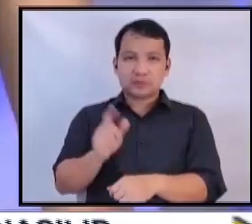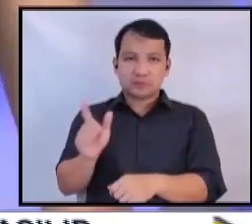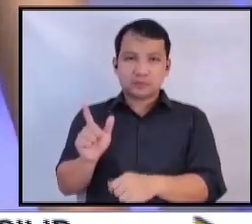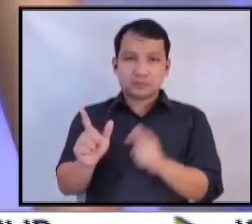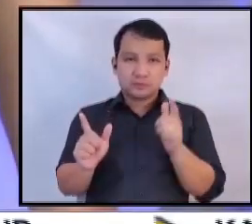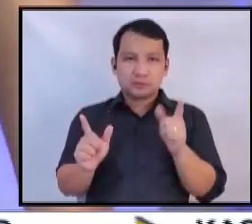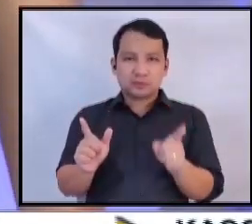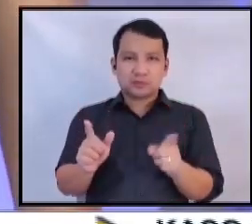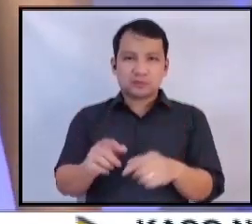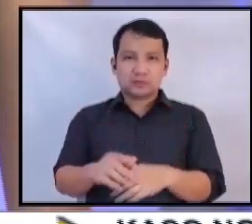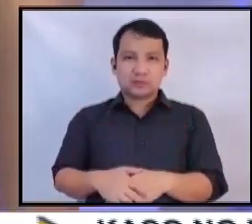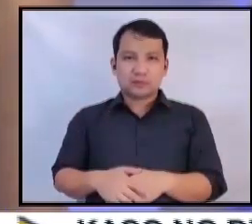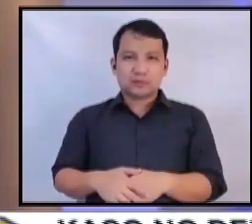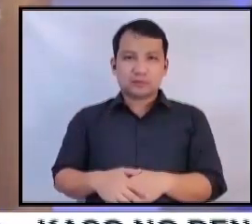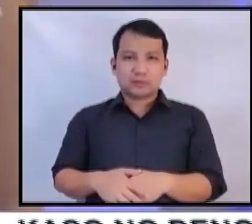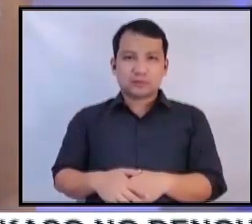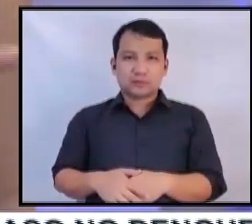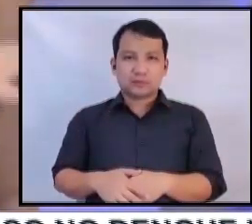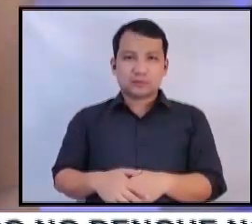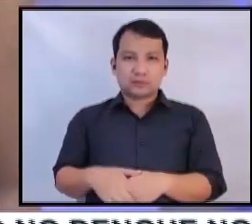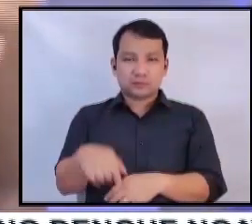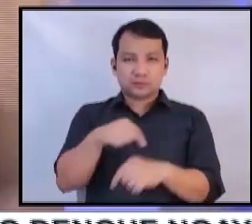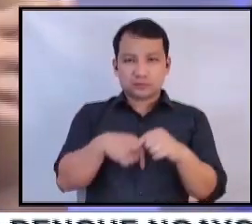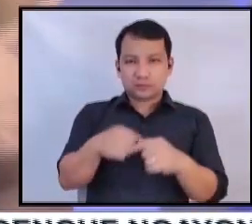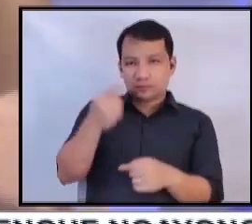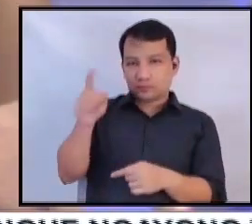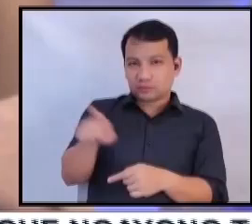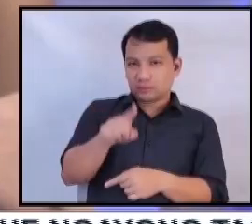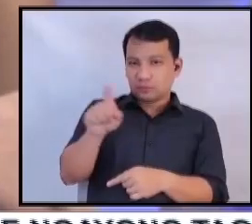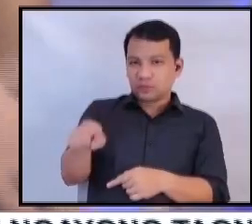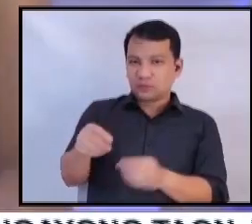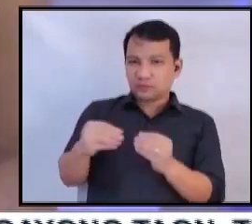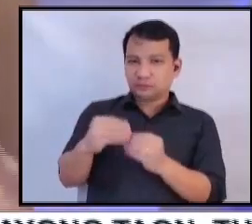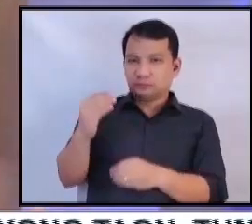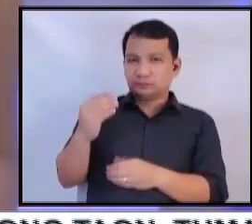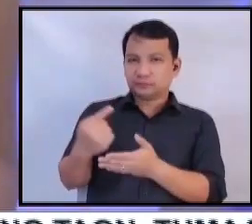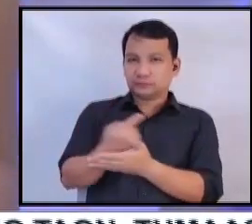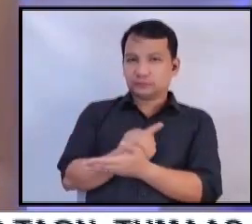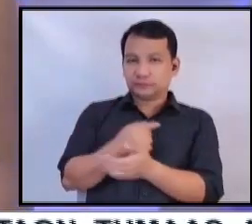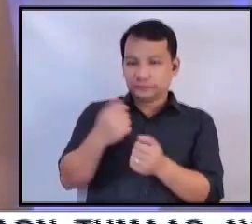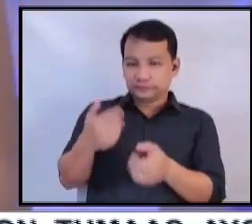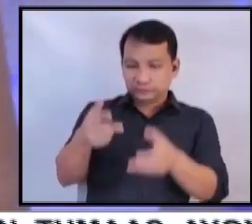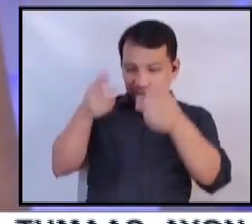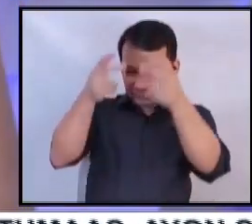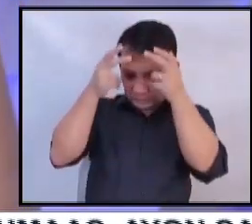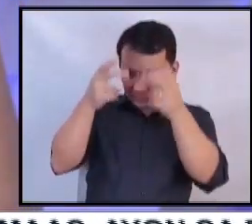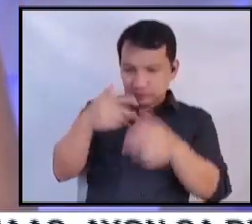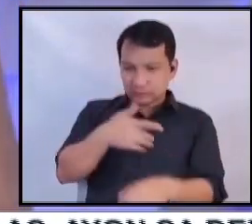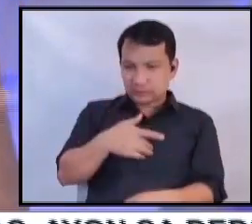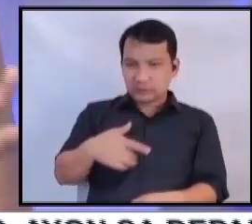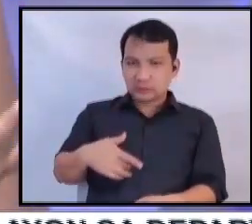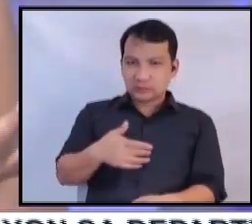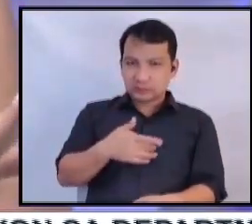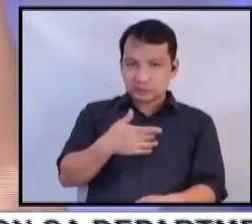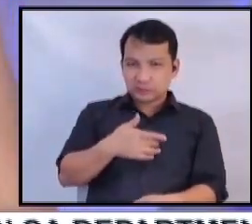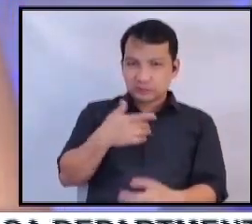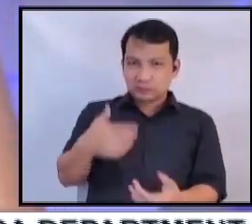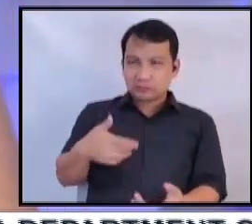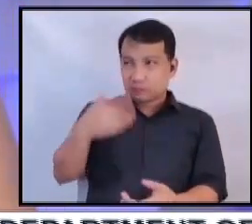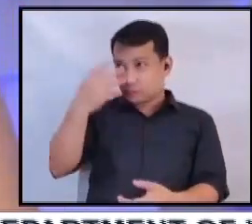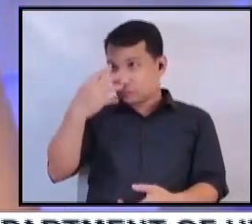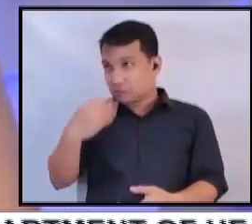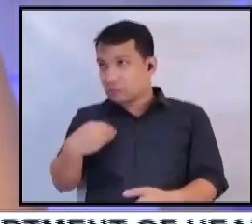2021. Parang mga few years back. Pero ito, I wanna ask, no? Parang more than a week after coronation night, anong pakiramdam nyo ngayon? Nakatulog na ba? Nakapahinga na